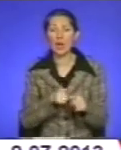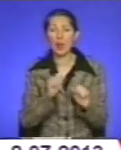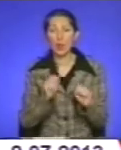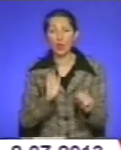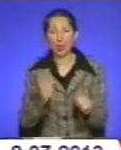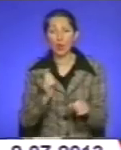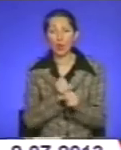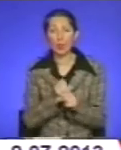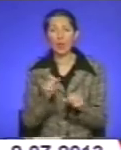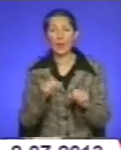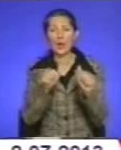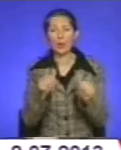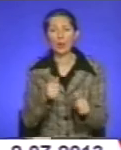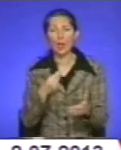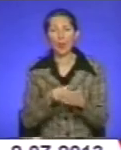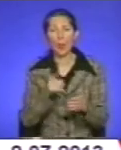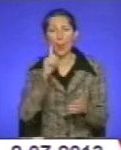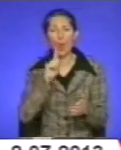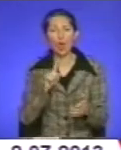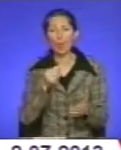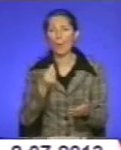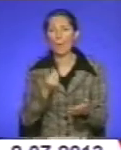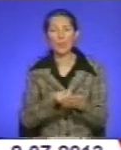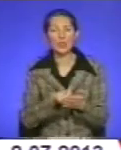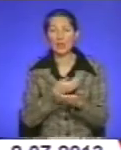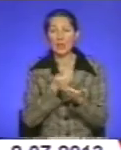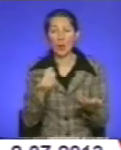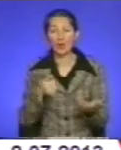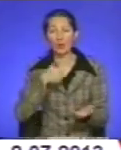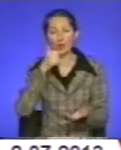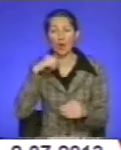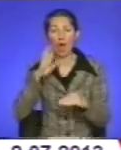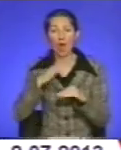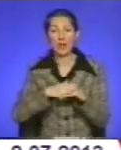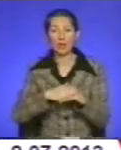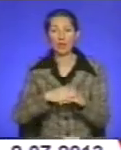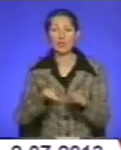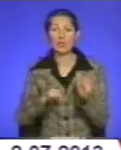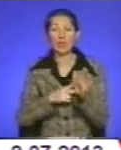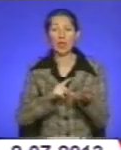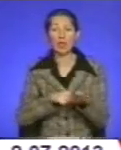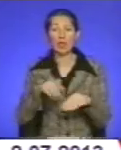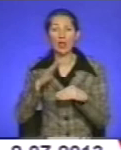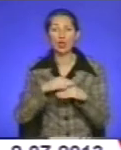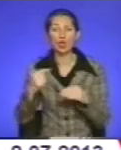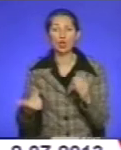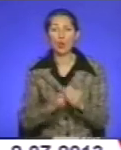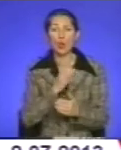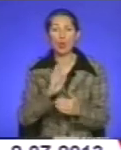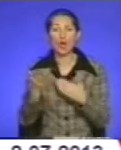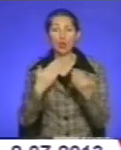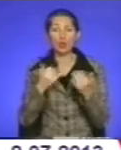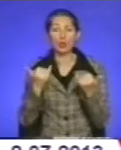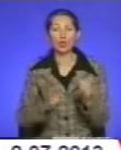бюджету. Але бюджету поки що немає. Вчора вечором, в 7:01 вечора, знову відбулася розмова, і сьогодні